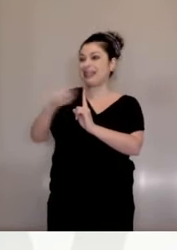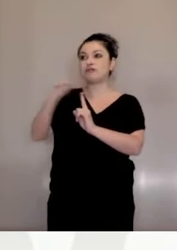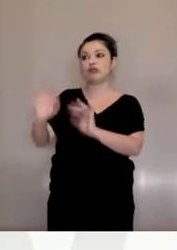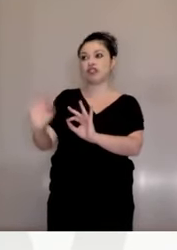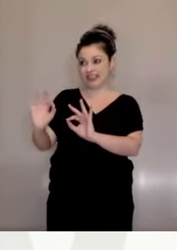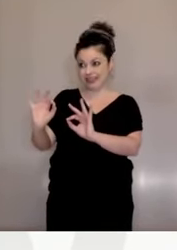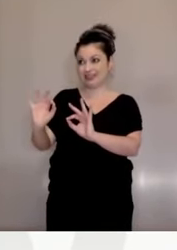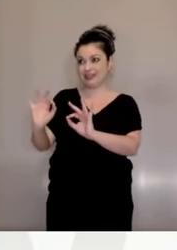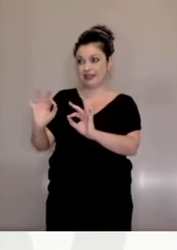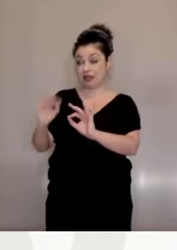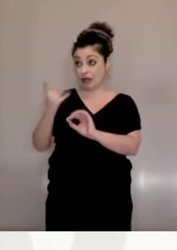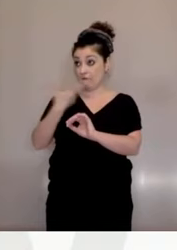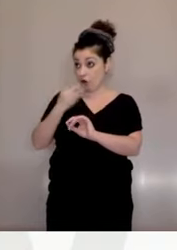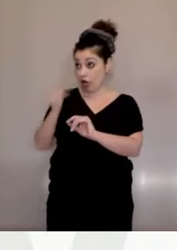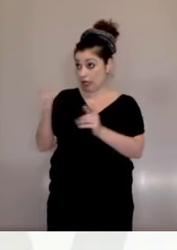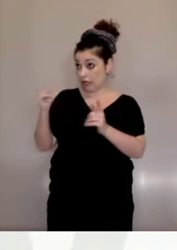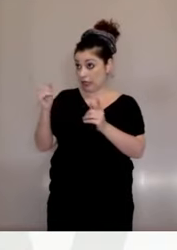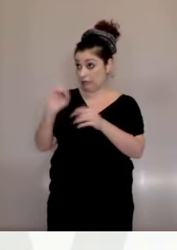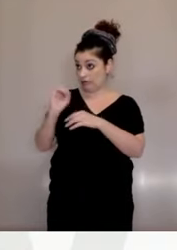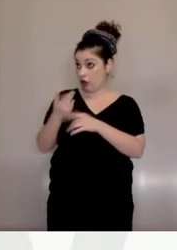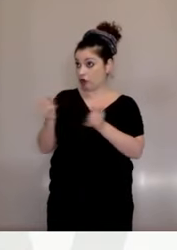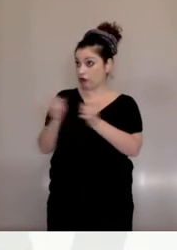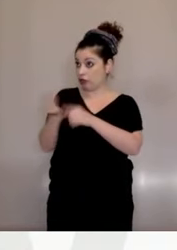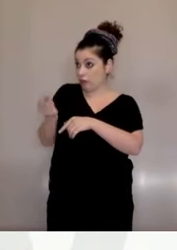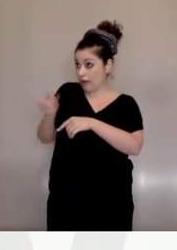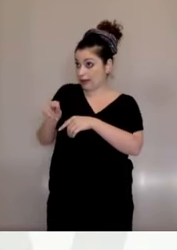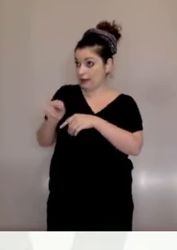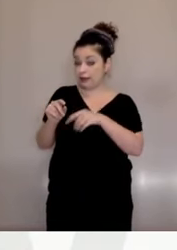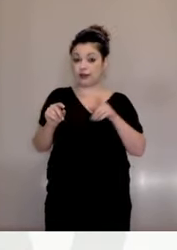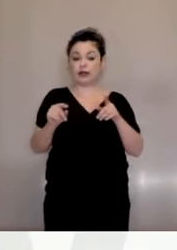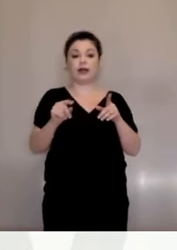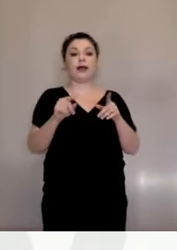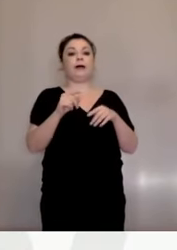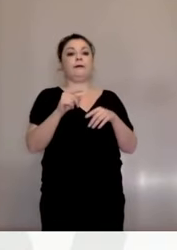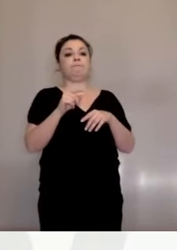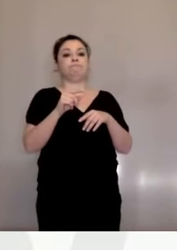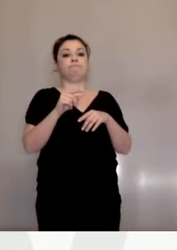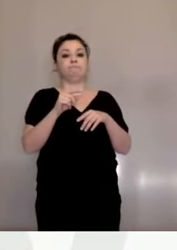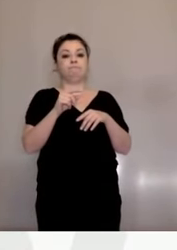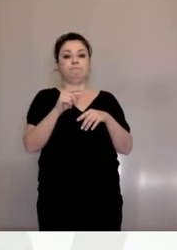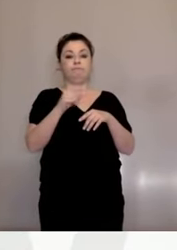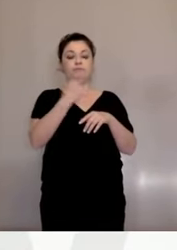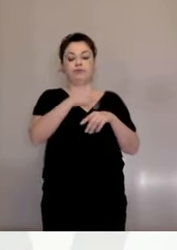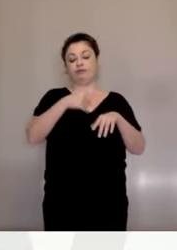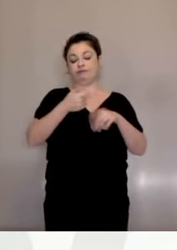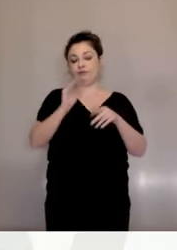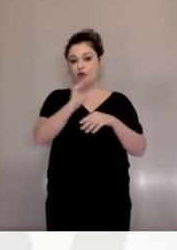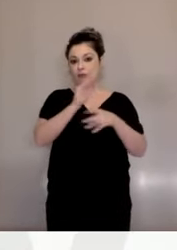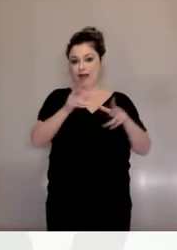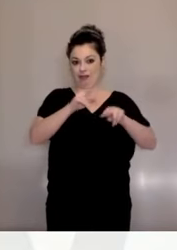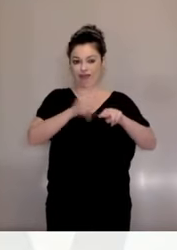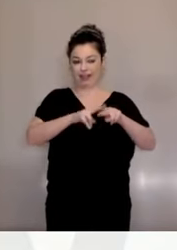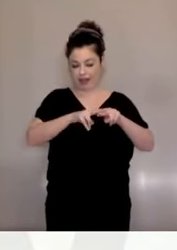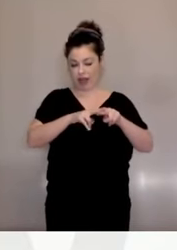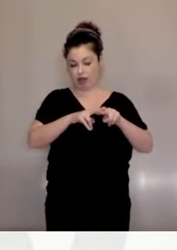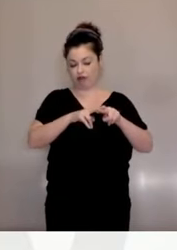vuoi riformulare rapidamente le ultime? Rapidamente, a questo punto in italiano, lentamente.